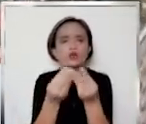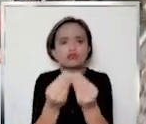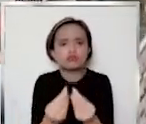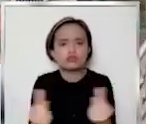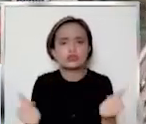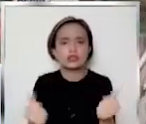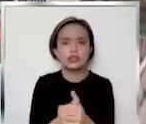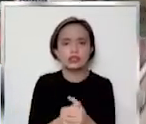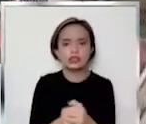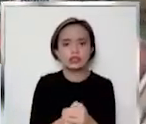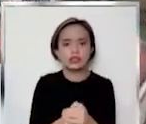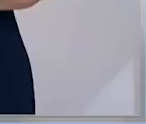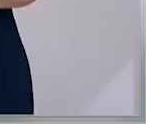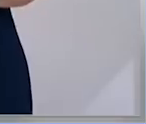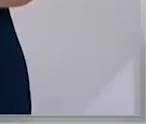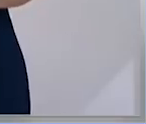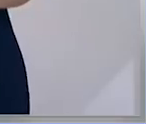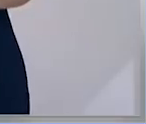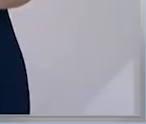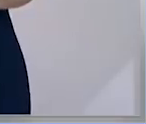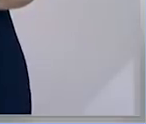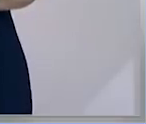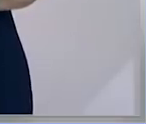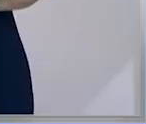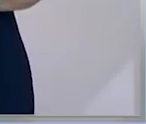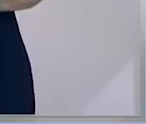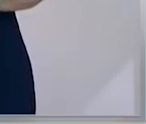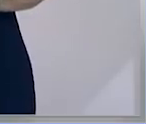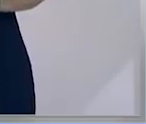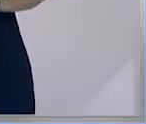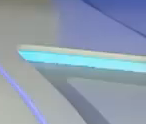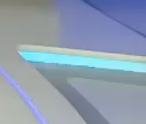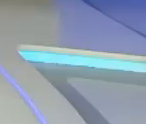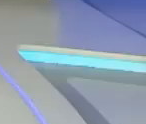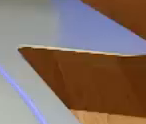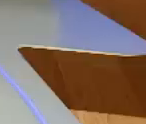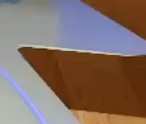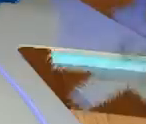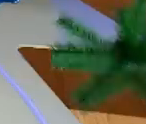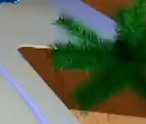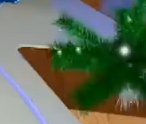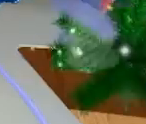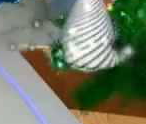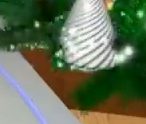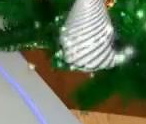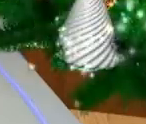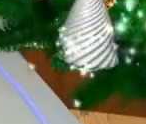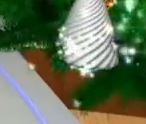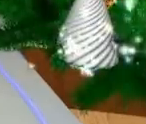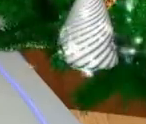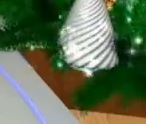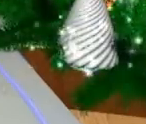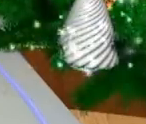domestic market sa bansa. Yan naman ang mga balita ngayong Martes. Ako po si Mel Tianco. Mga kapuso, 40 days na lang, Pasko